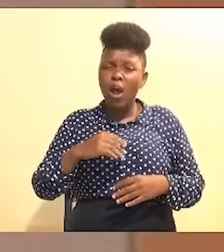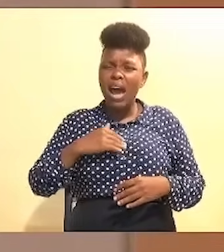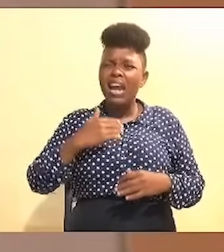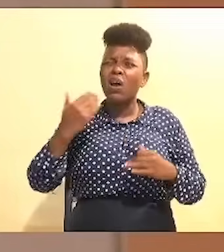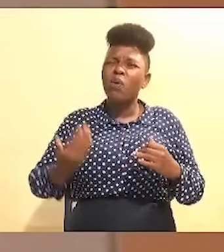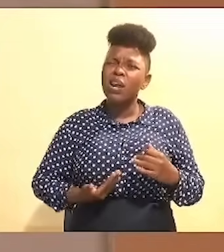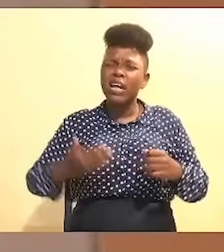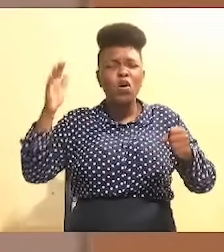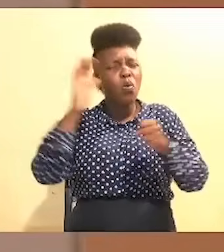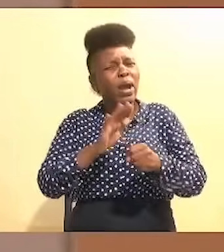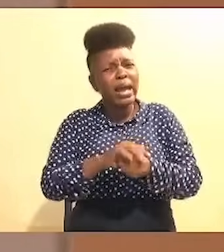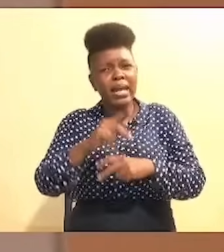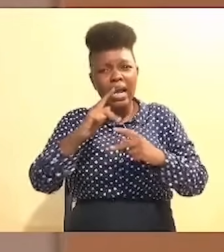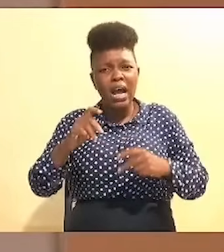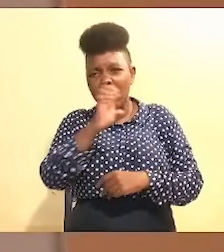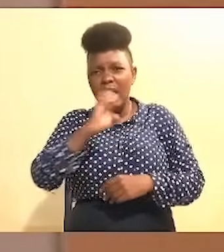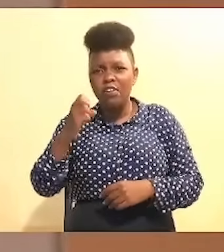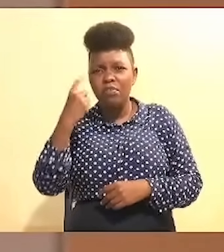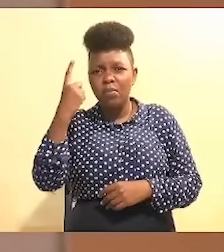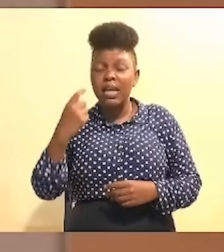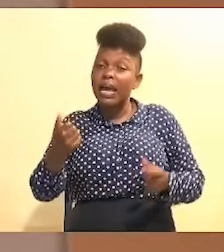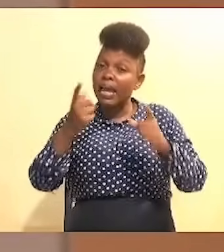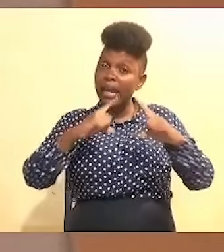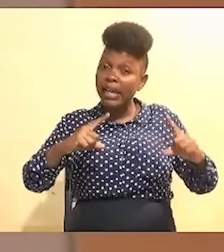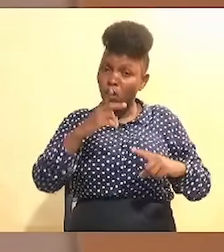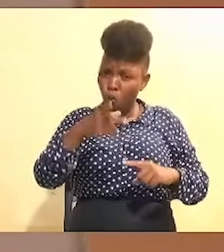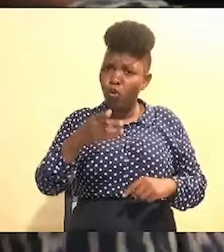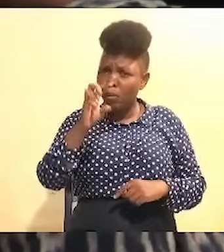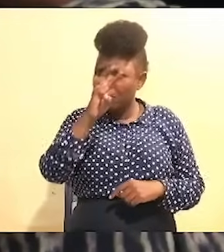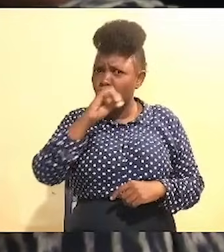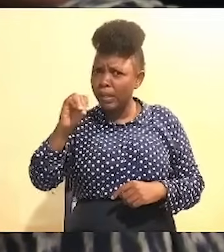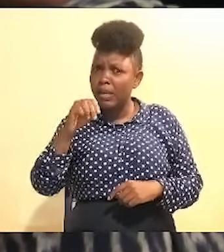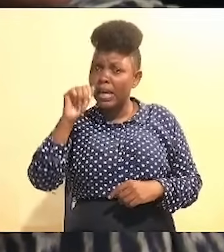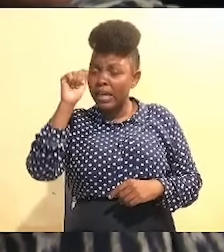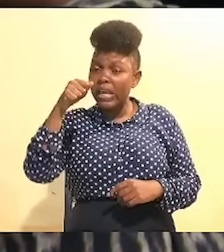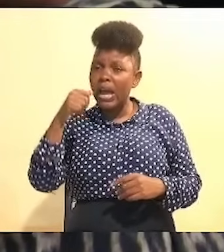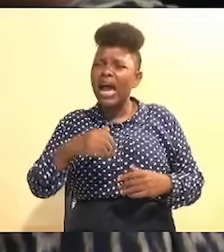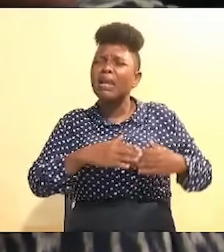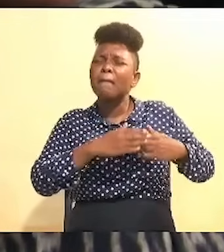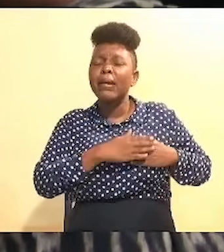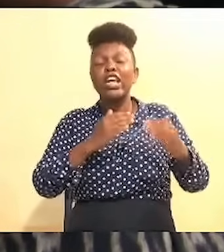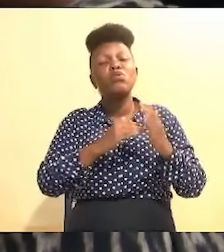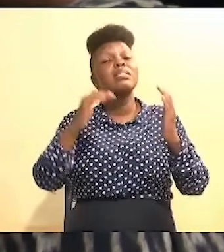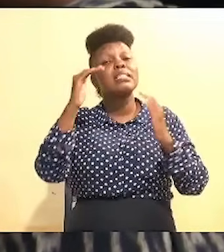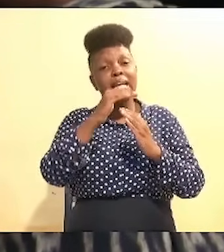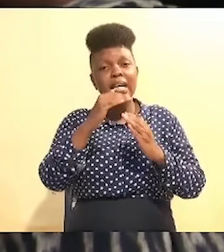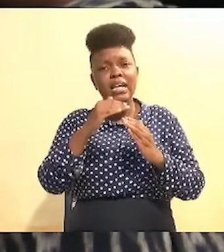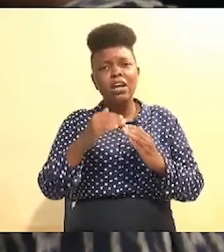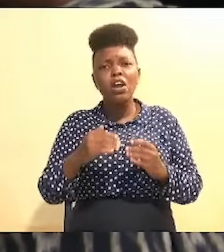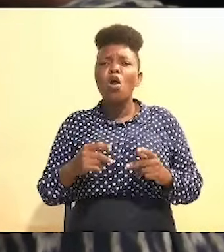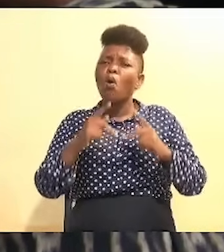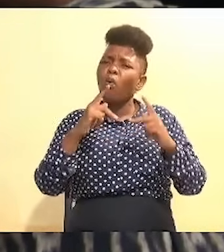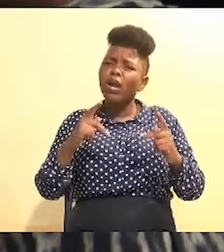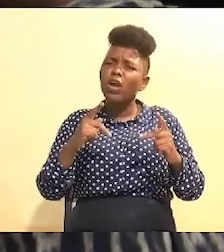wengi kama 1000 hivi. Lakini huyu anaonekana kama ndiye alikuwa bi mkubwa. Au huenda alikuwa ndio kipenzi chake. Kwa hiyo